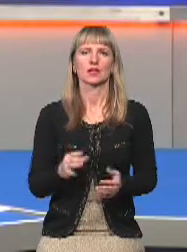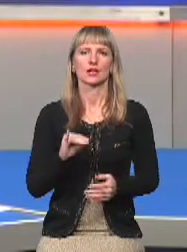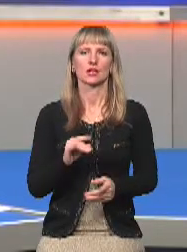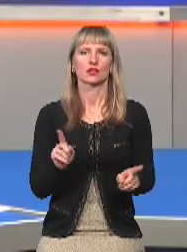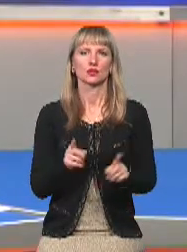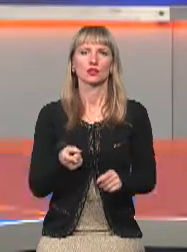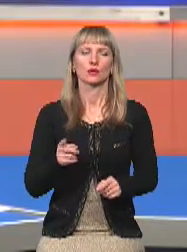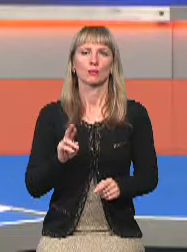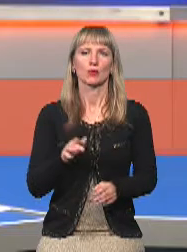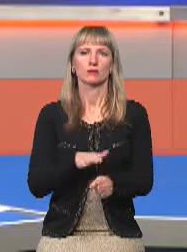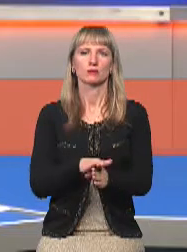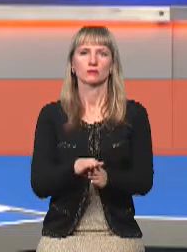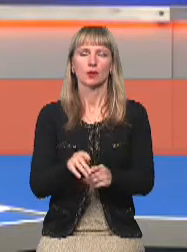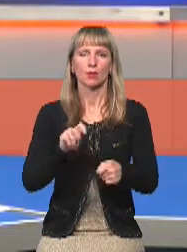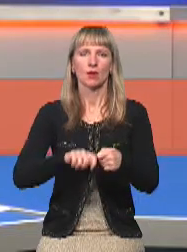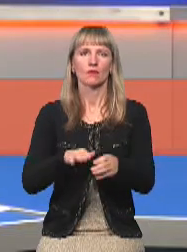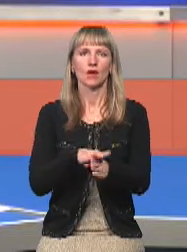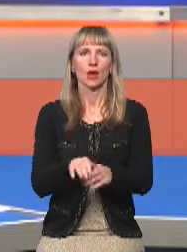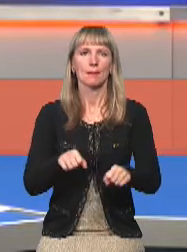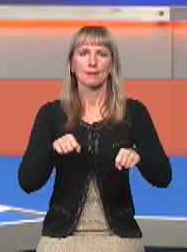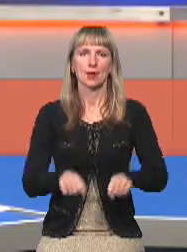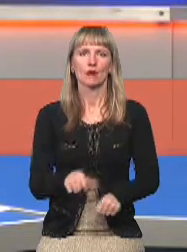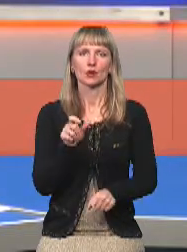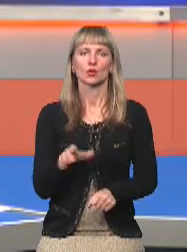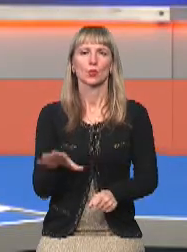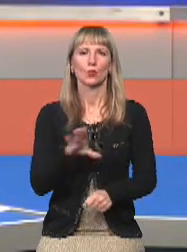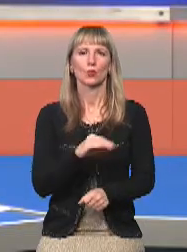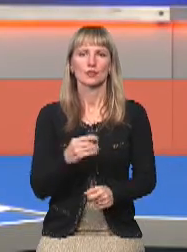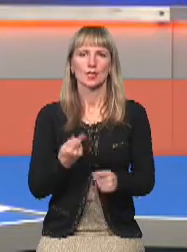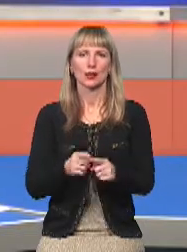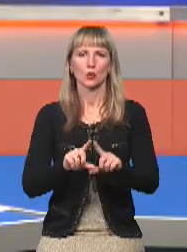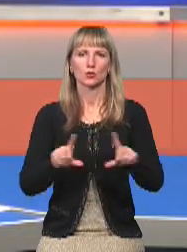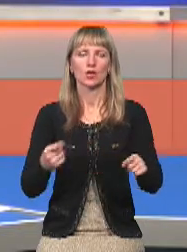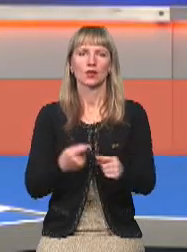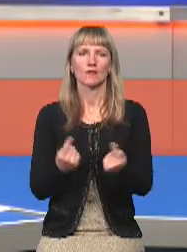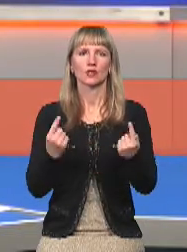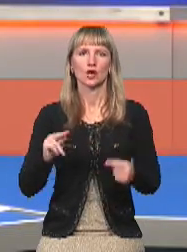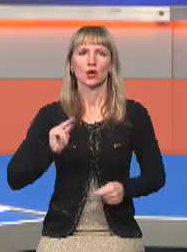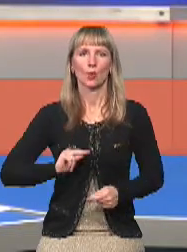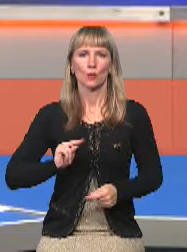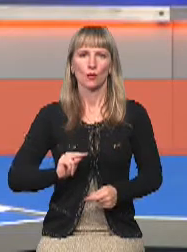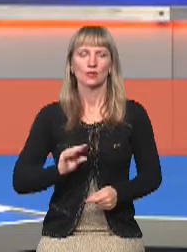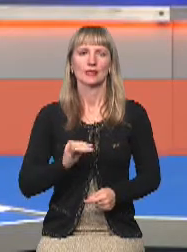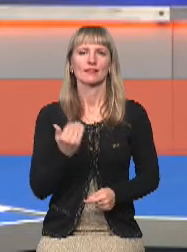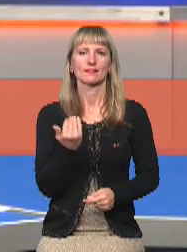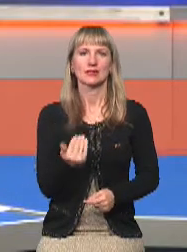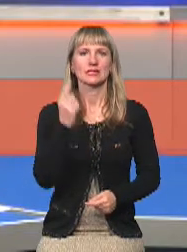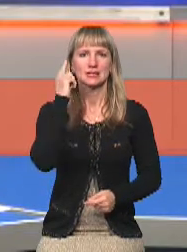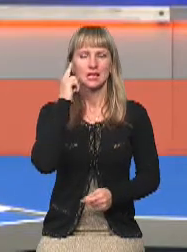щоб здійснити моніторинг дотримання прав людини у всіх цих установах, це величезна робота. І ви